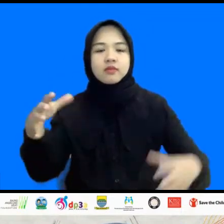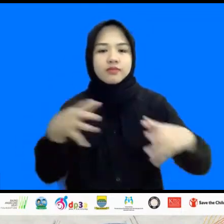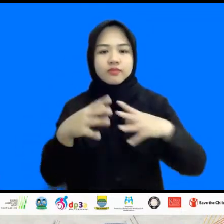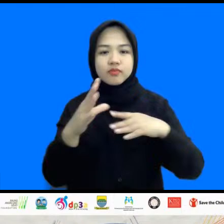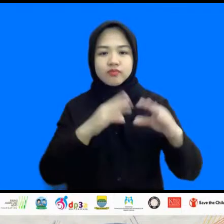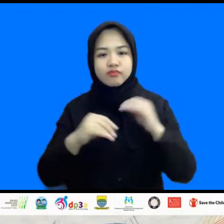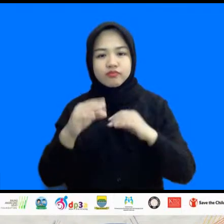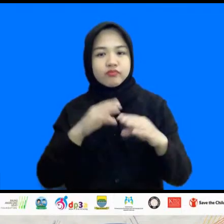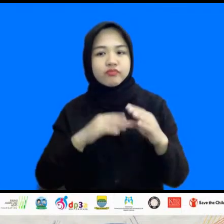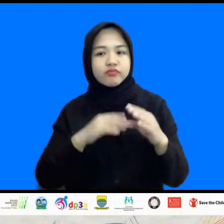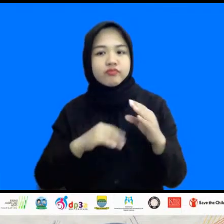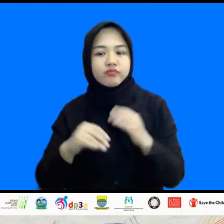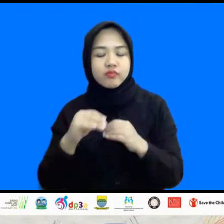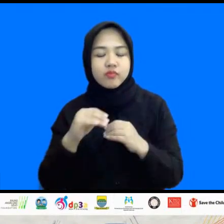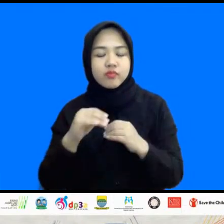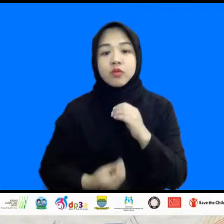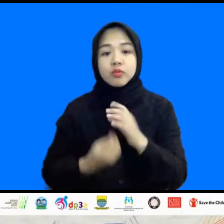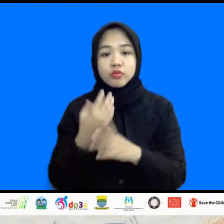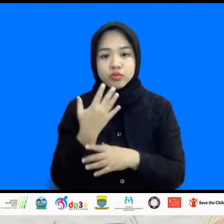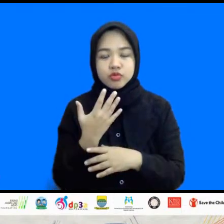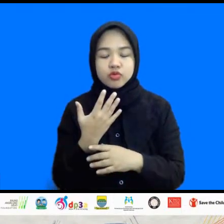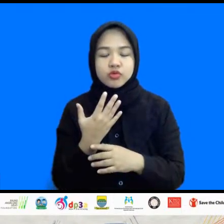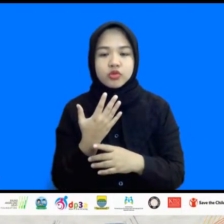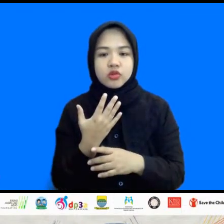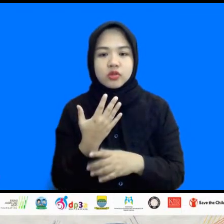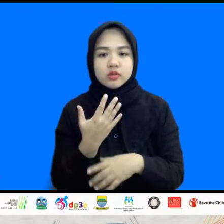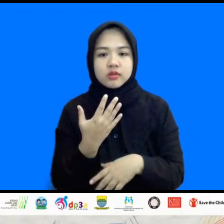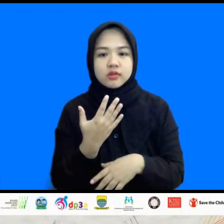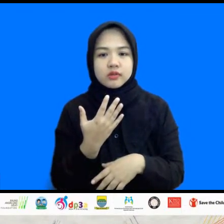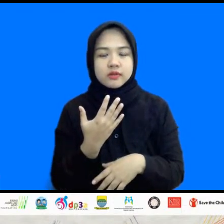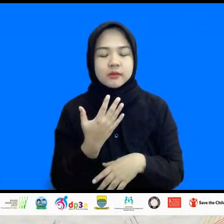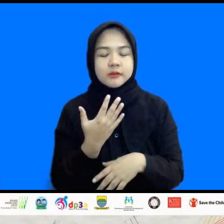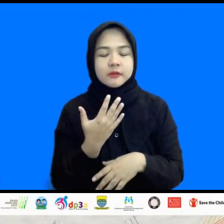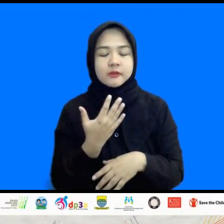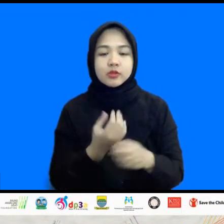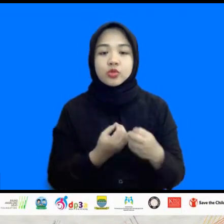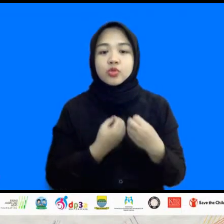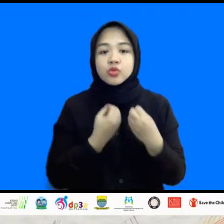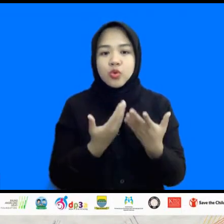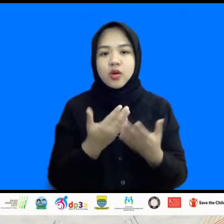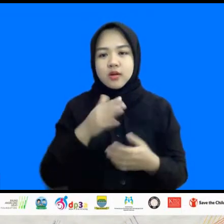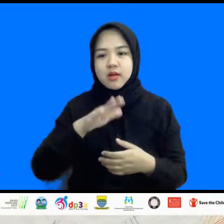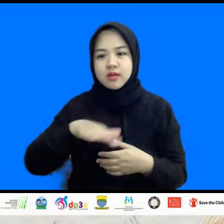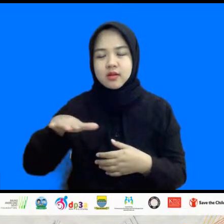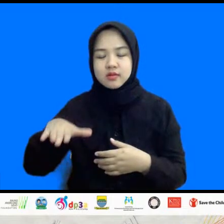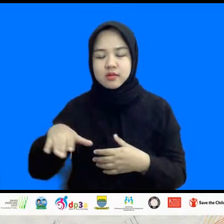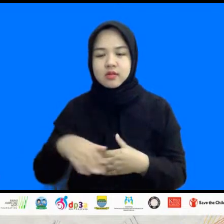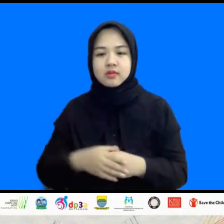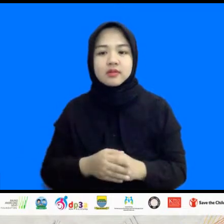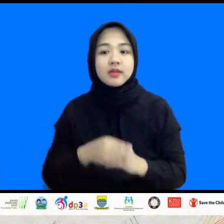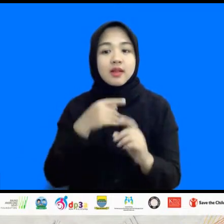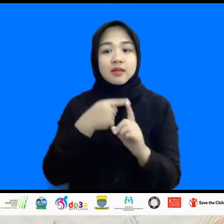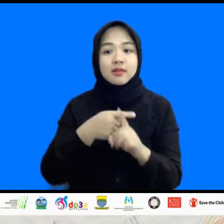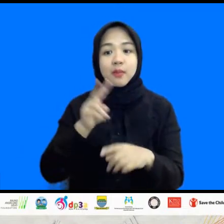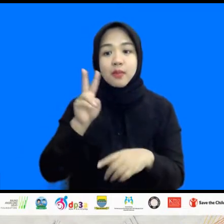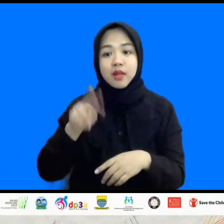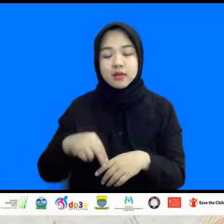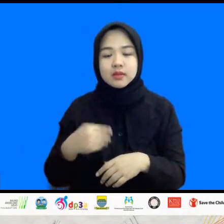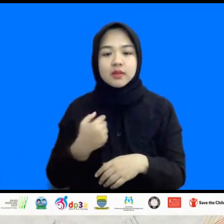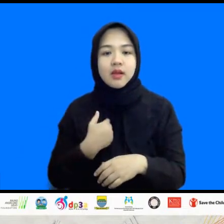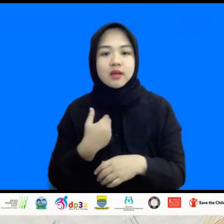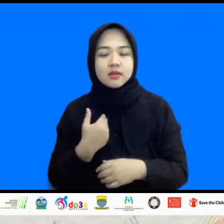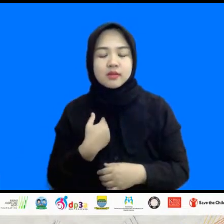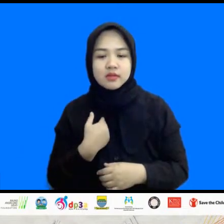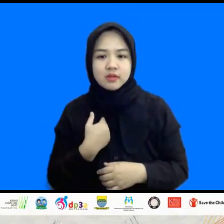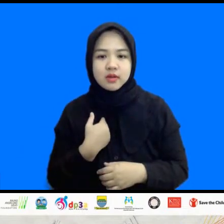kemudian muncullah apa ya butir-butir suara anak kemudian ditambah lagi dengan dipadukan